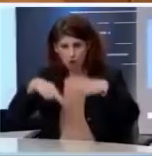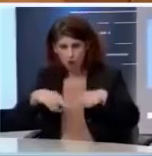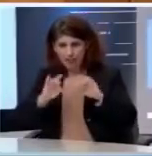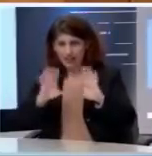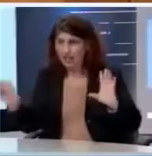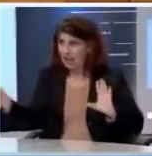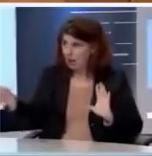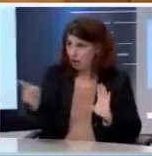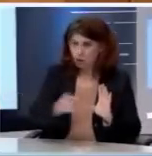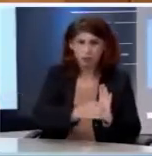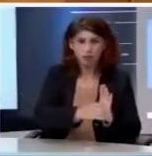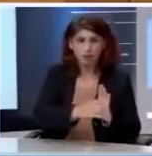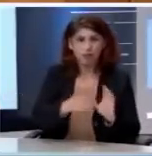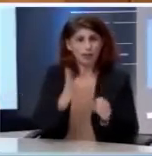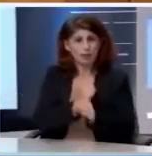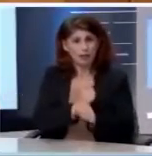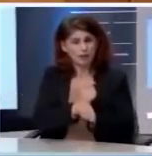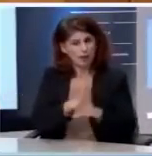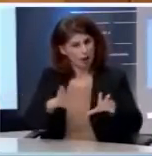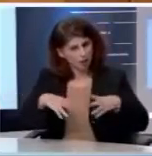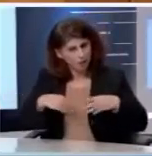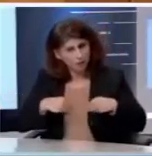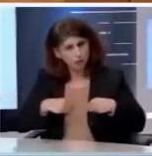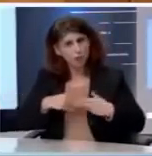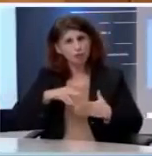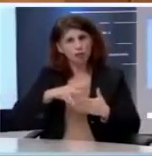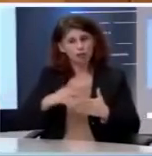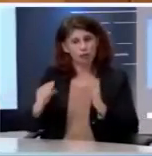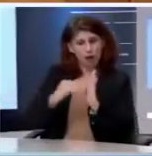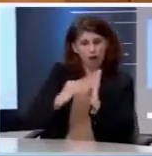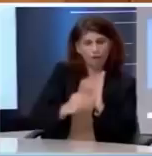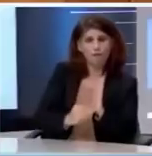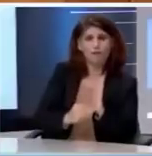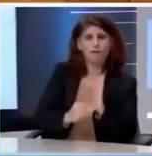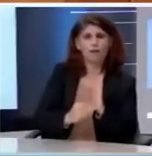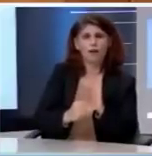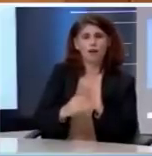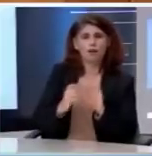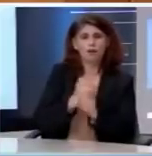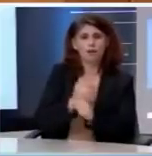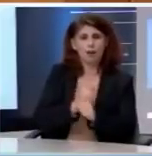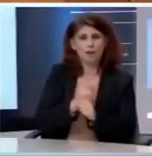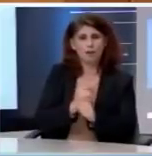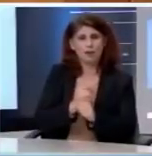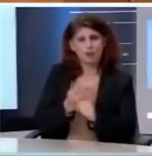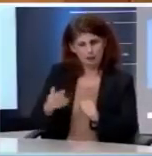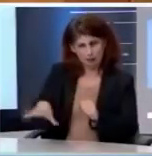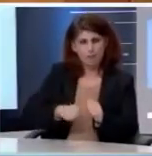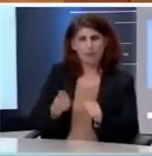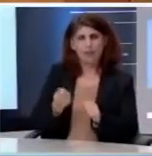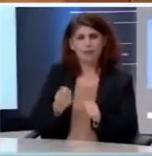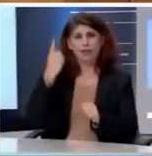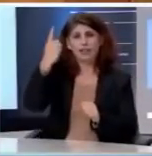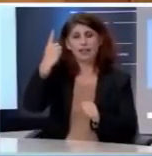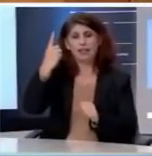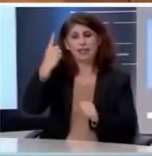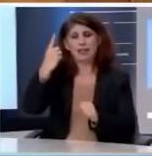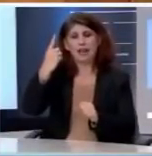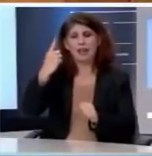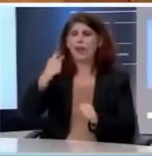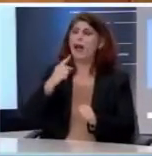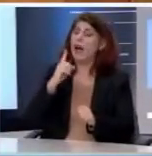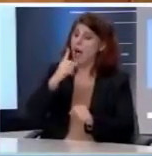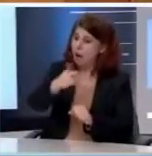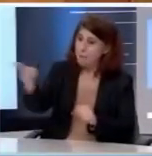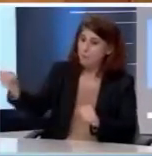ακόμα κανέναν εγώ, κατάφερα να τους πείσω να βάλουν φάρμακα γιατί τα είχα πιάσει. Και ένας από τους 33 δεν είπα ρε Γεωργιά τι πάει να κάνεις.